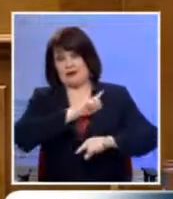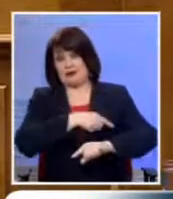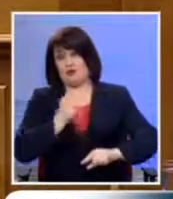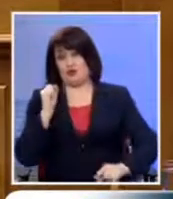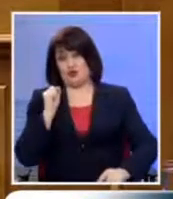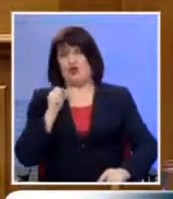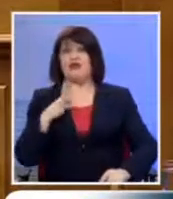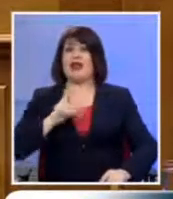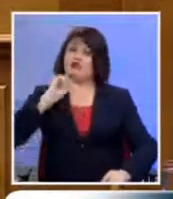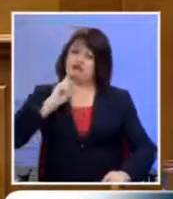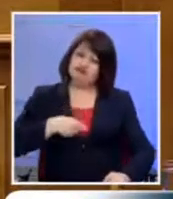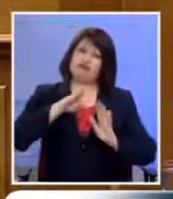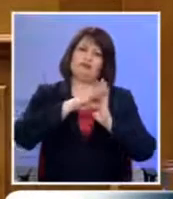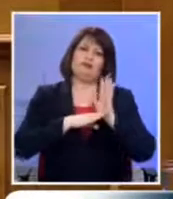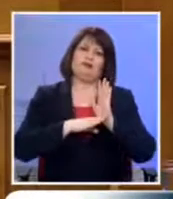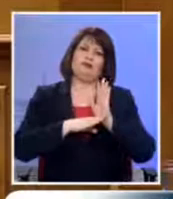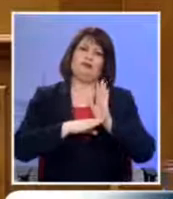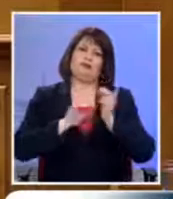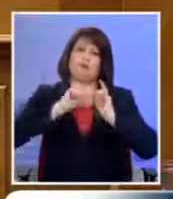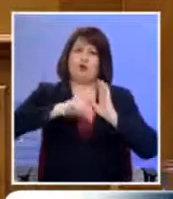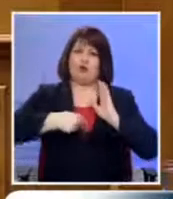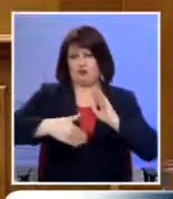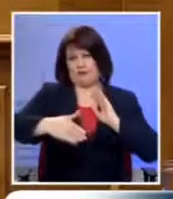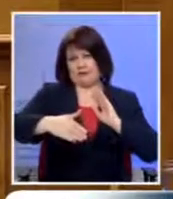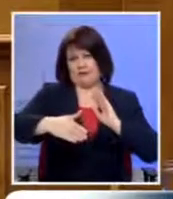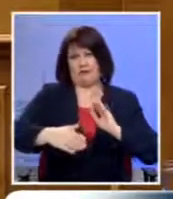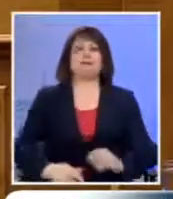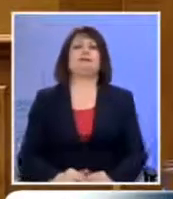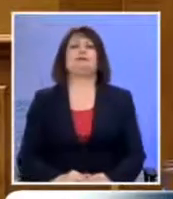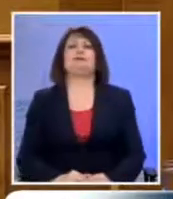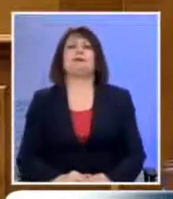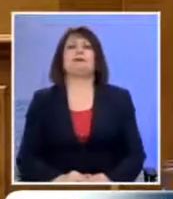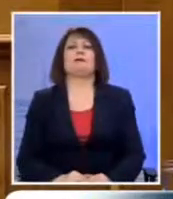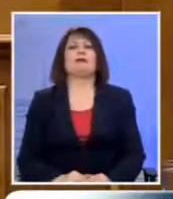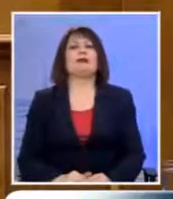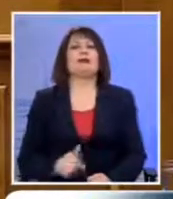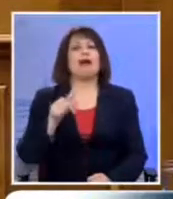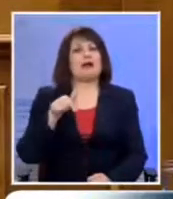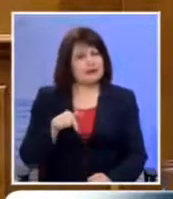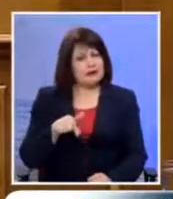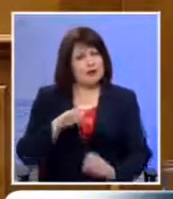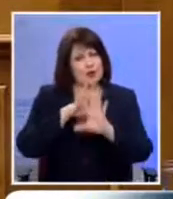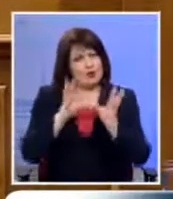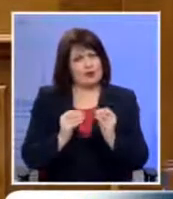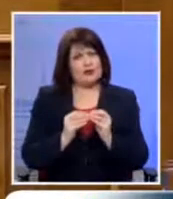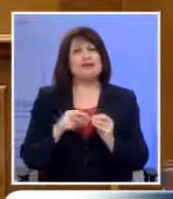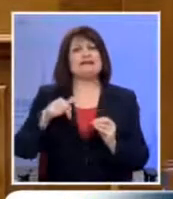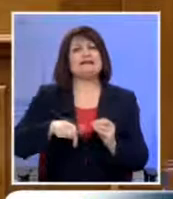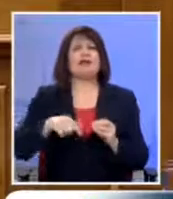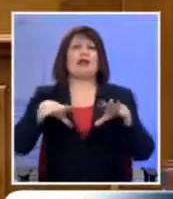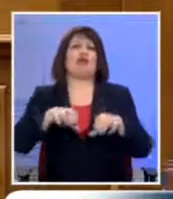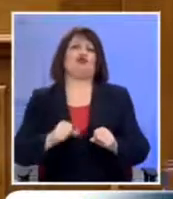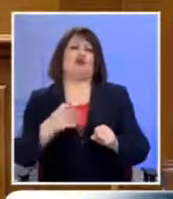όρους και στην πορεία κατά τη διάρκεια του μνημονίου. Είναι αυτοί που έχουν και σήμερα την